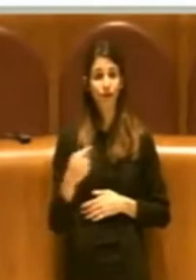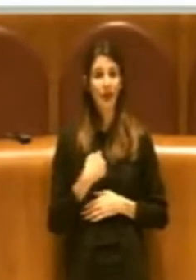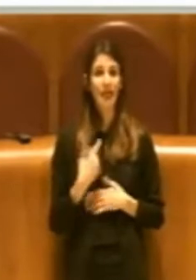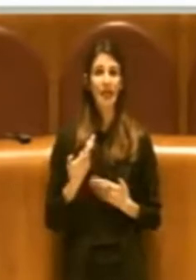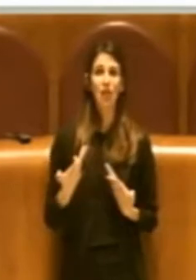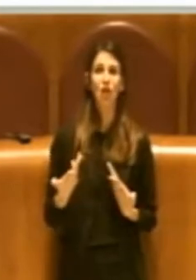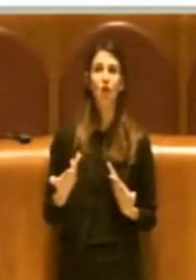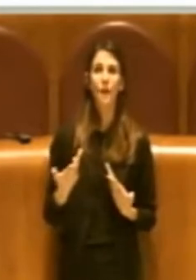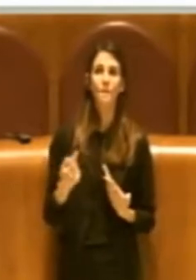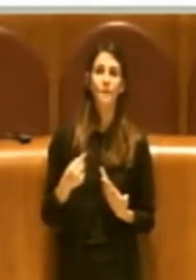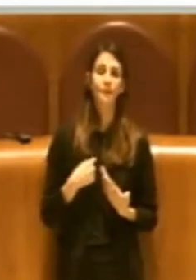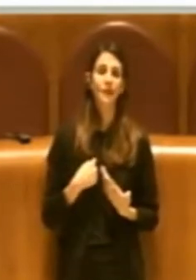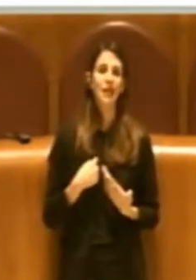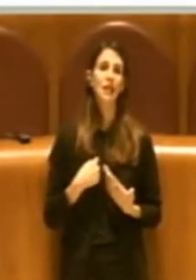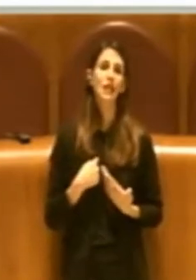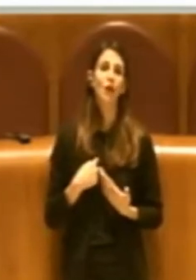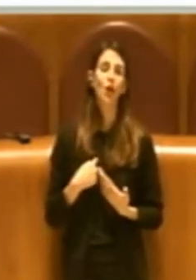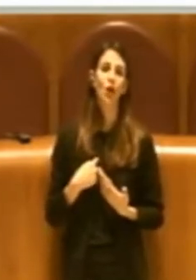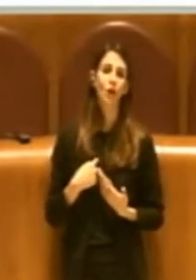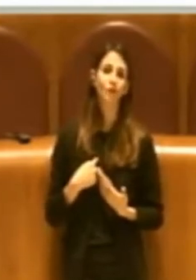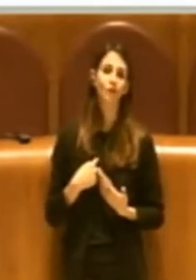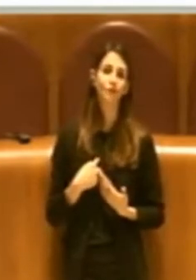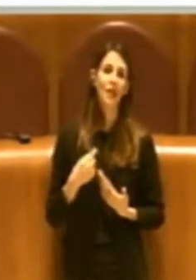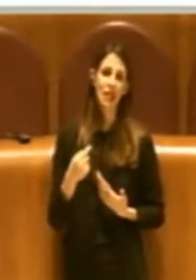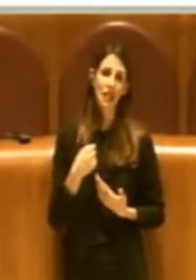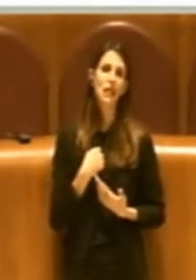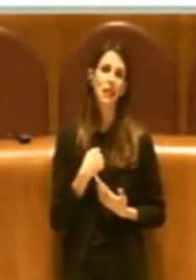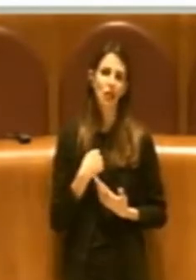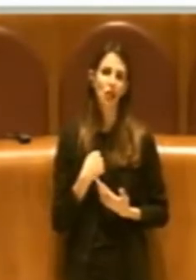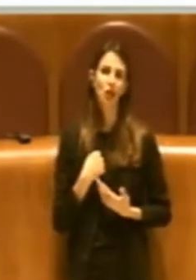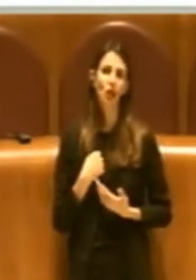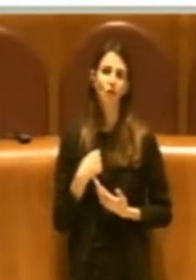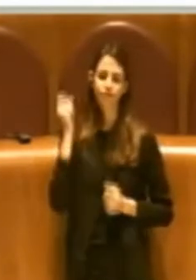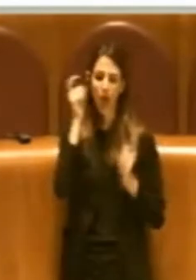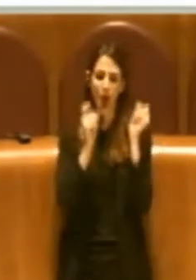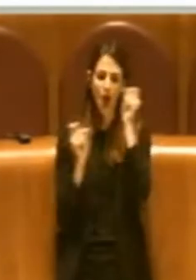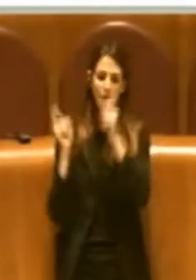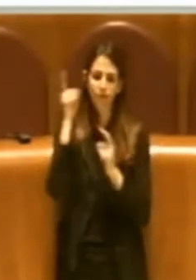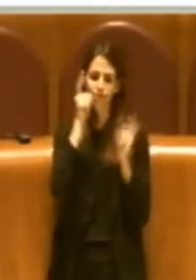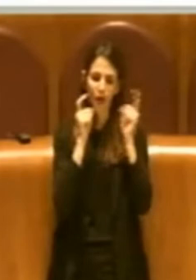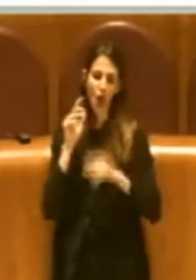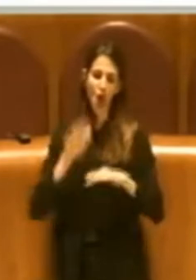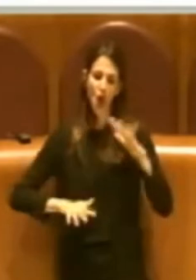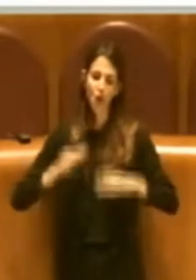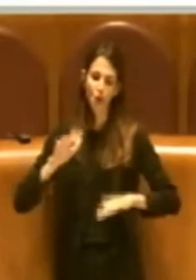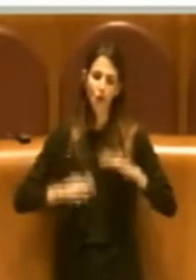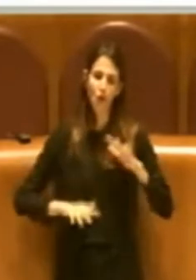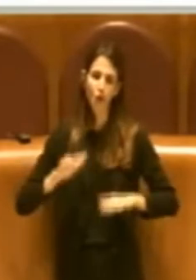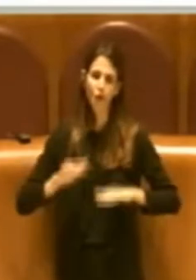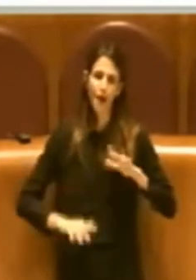non formali ho manifestato delle perplessità su dei termini